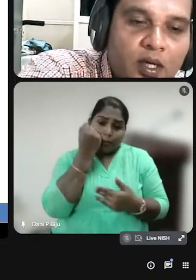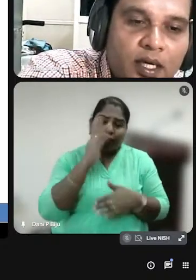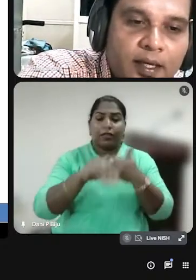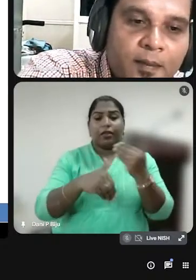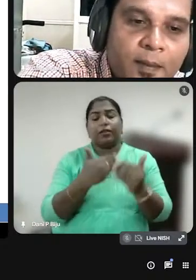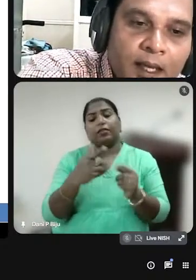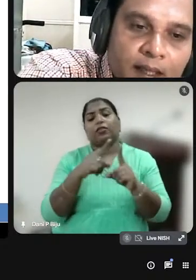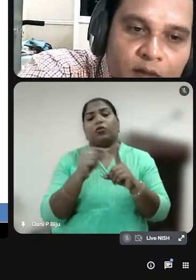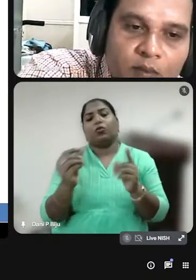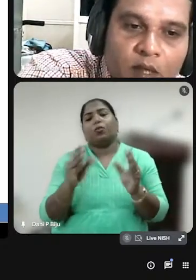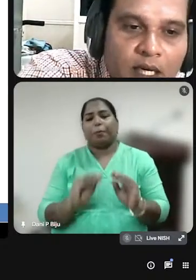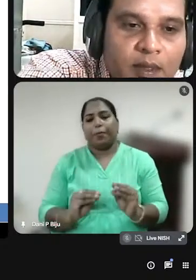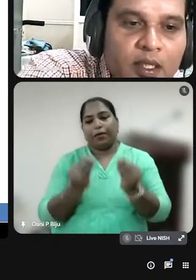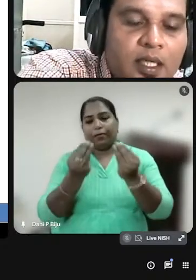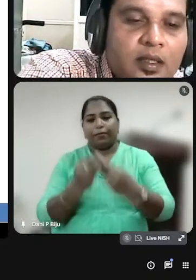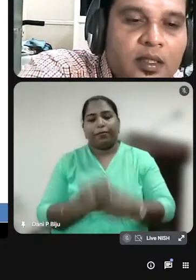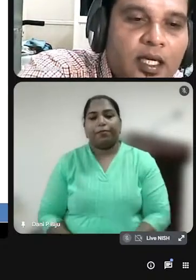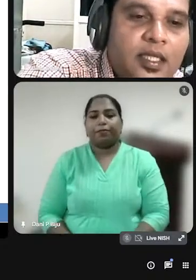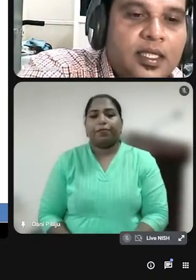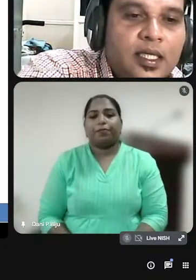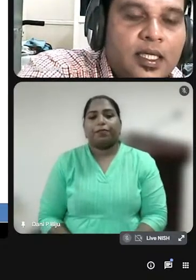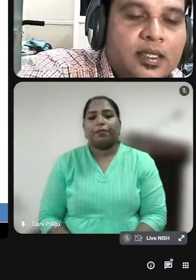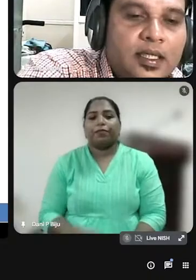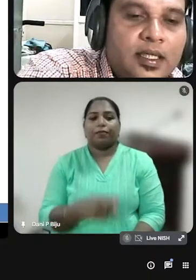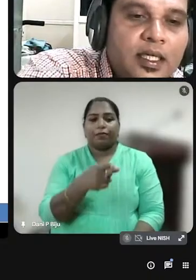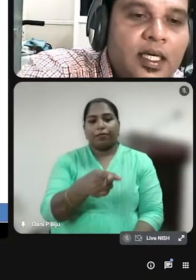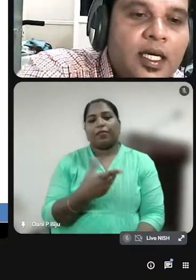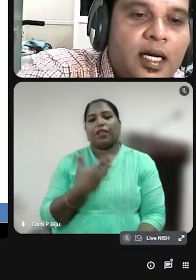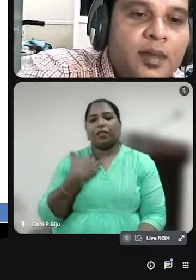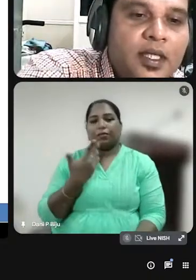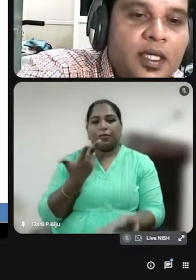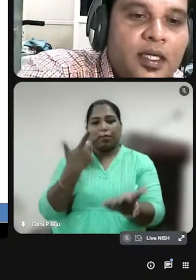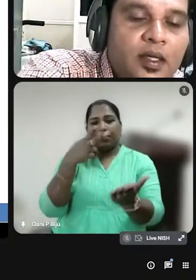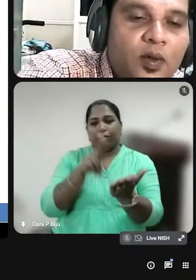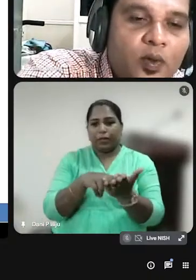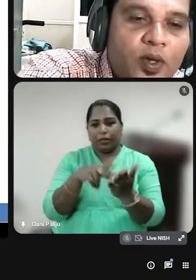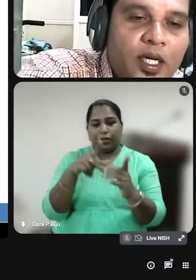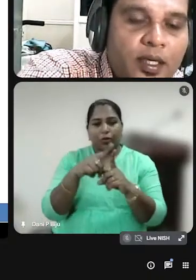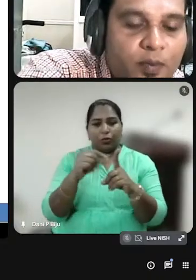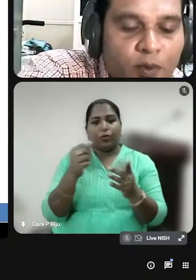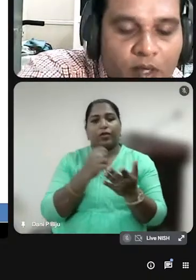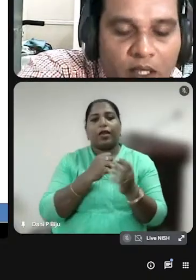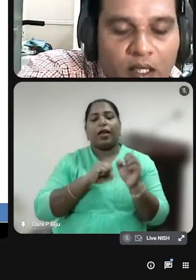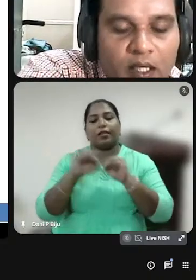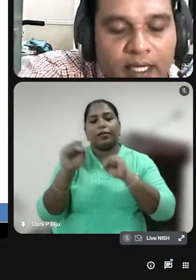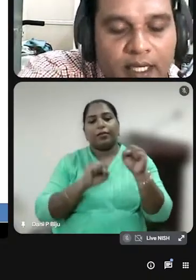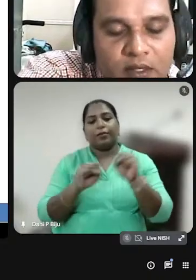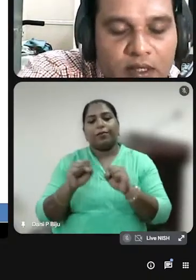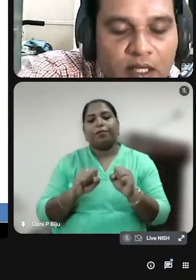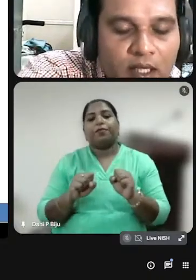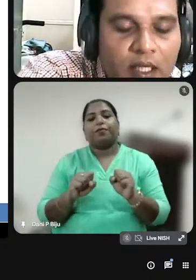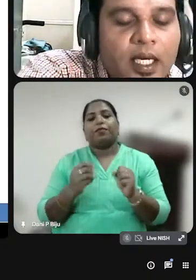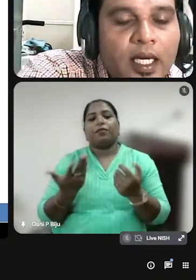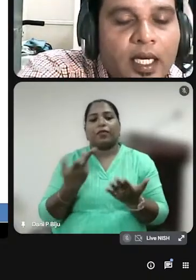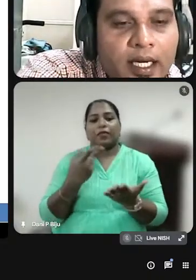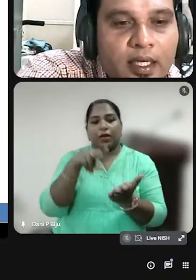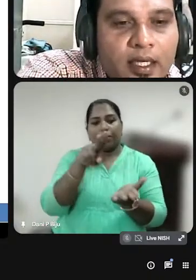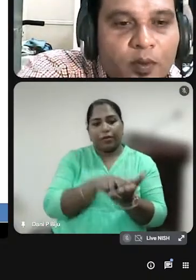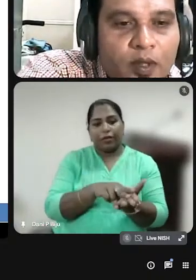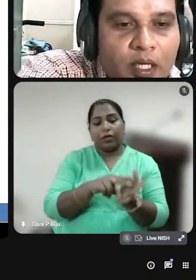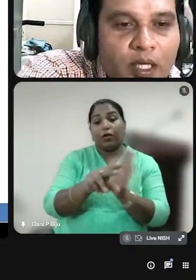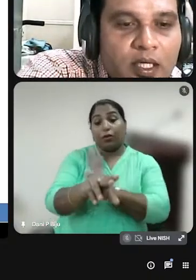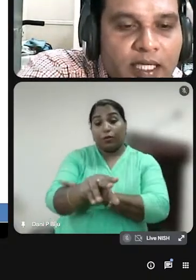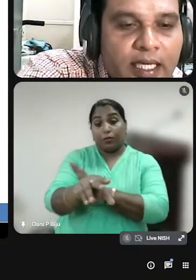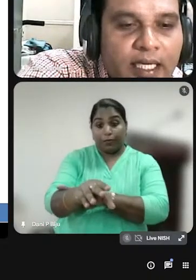ഇമ്പോർട്ടൻ്റ്. ഇതും കമന്ന് കിടന്ന് തന്നെ ചെയ്യുന്ന എക്സസൈസാണ്. കമന്ന് കിടന്ന് ഒരു കൈ പൊക്കി, ഇടതുവശത്താണെങ്കിൽ ഇടത്